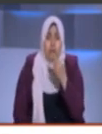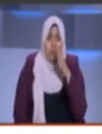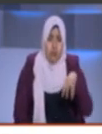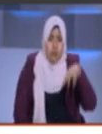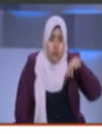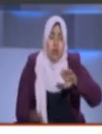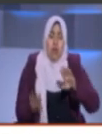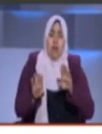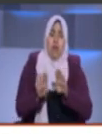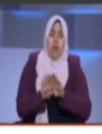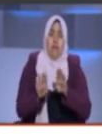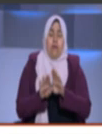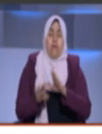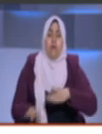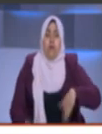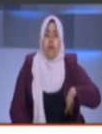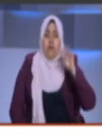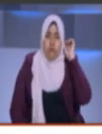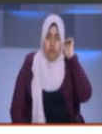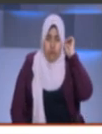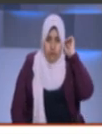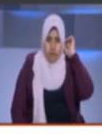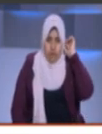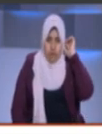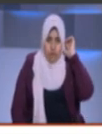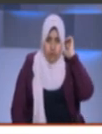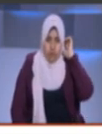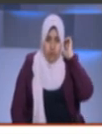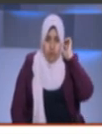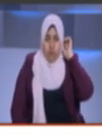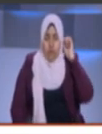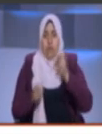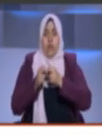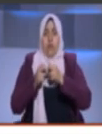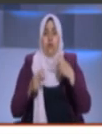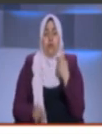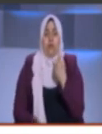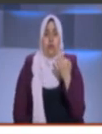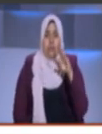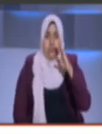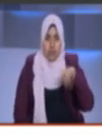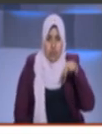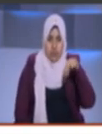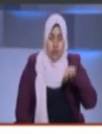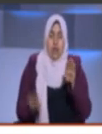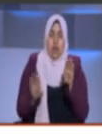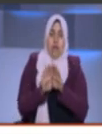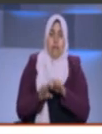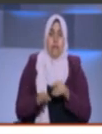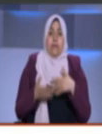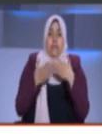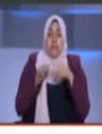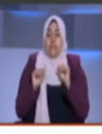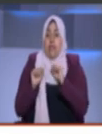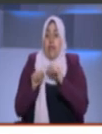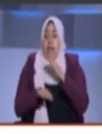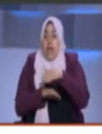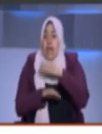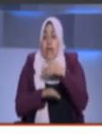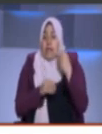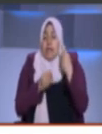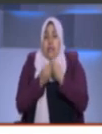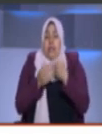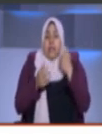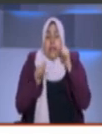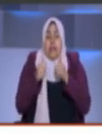زي الكنائس والمعابد كلهم هيكونوا مقفولين في المانيا لحد 31 اغسطس. بالنسبه للاحداث الاجتماعيه الكبرى على سبيل المثال، في